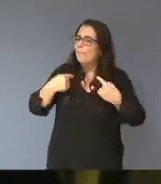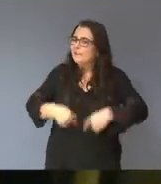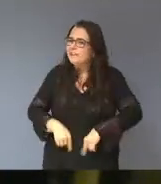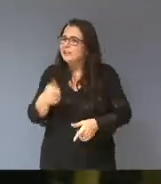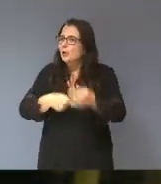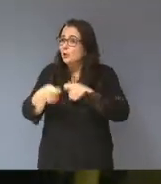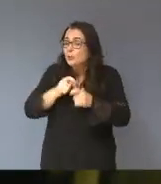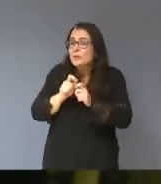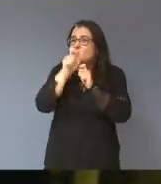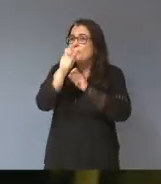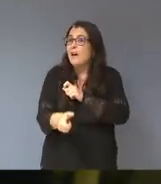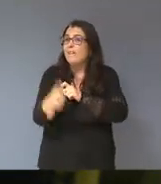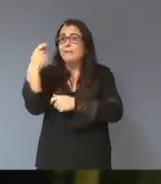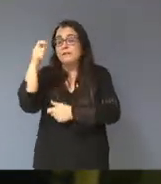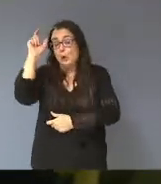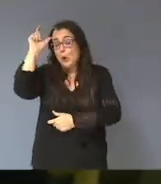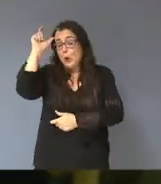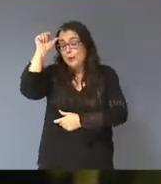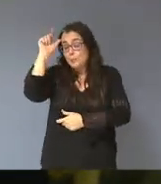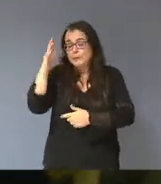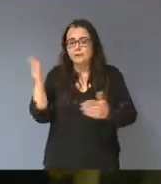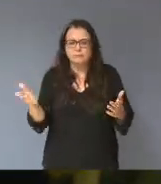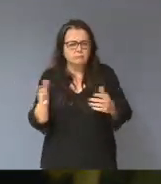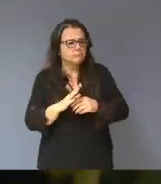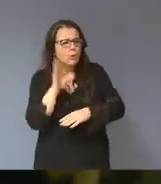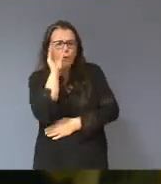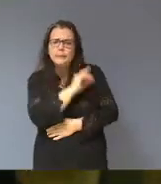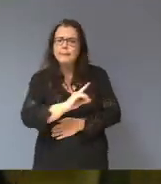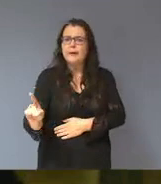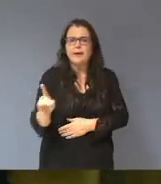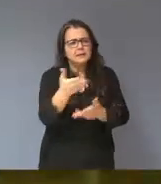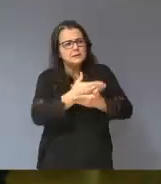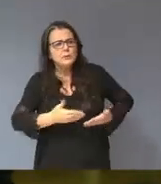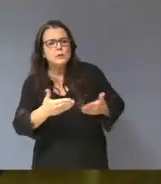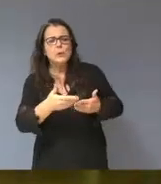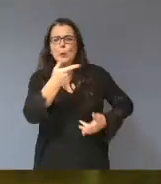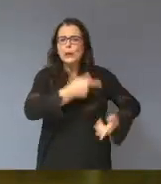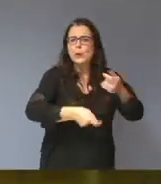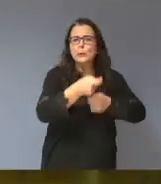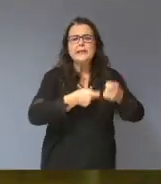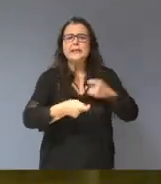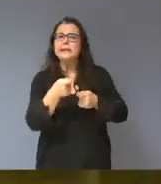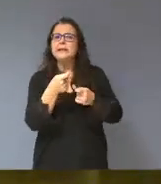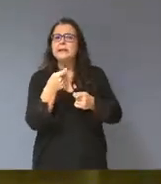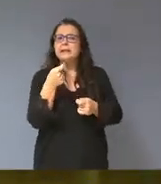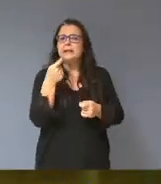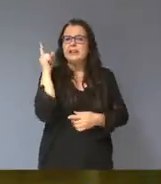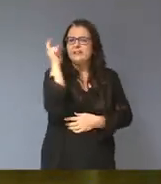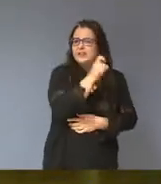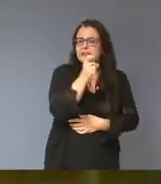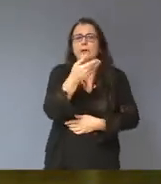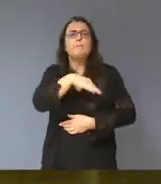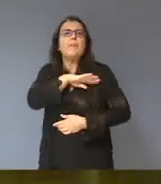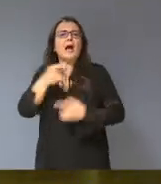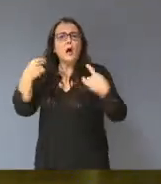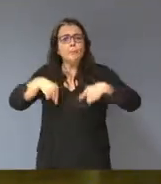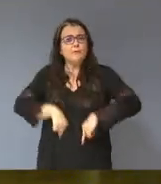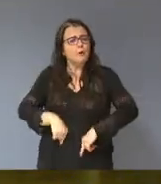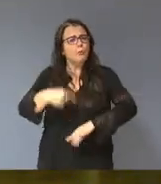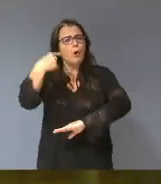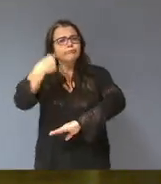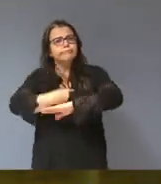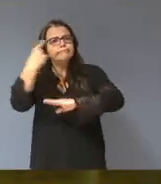nouveau par rapport au vote antérieur, que l'environnement économique difficile lié aux décisions gouvernementales de confinement, faute de moyens comparables à ceux d'Allemagne en matière de lits